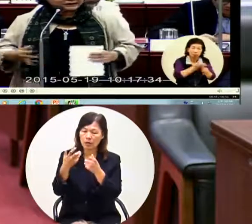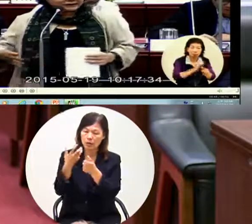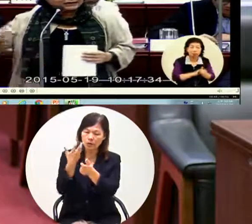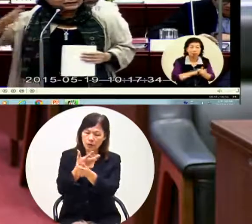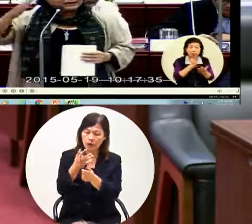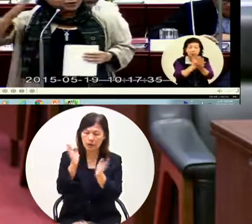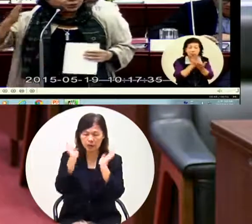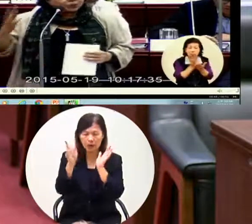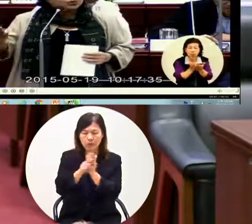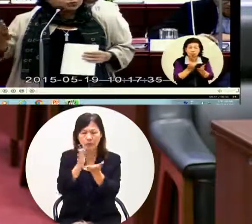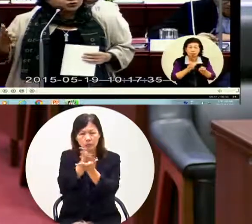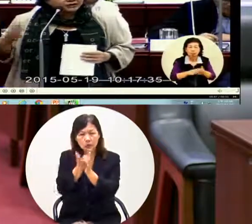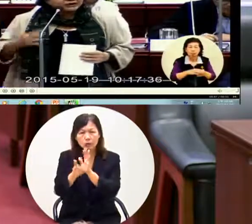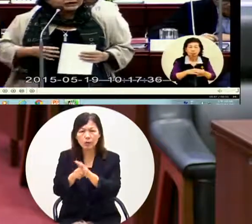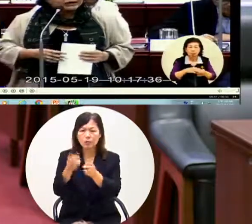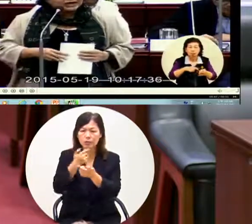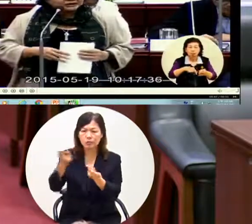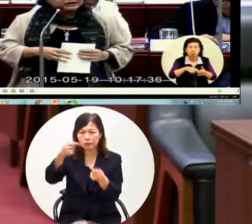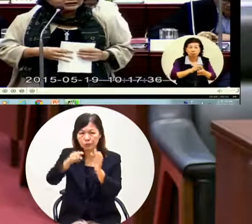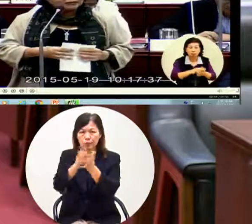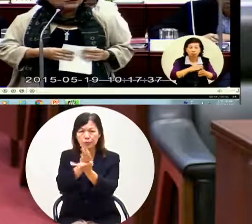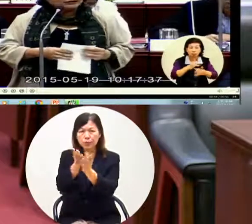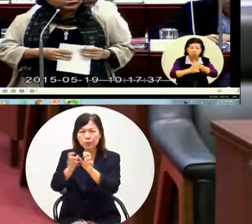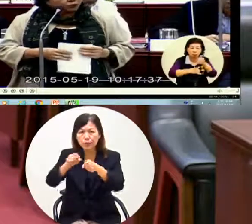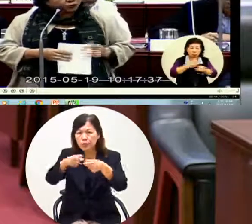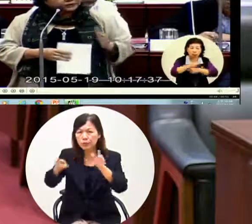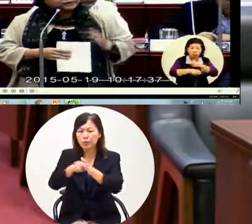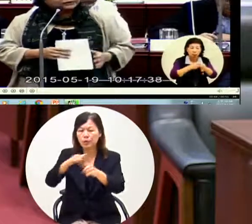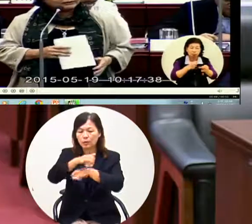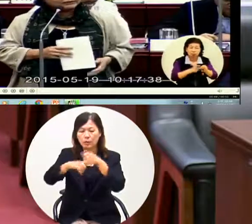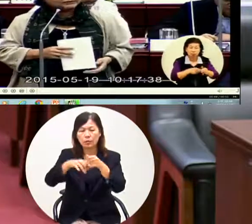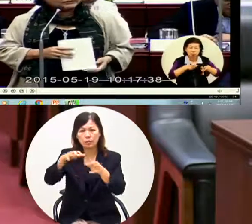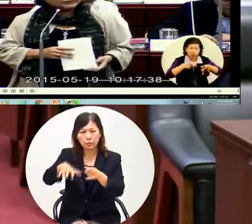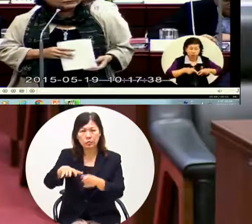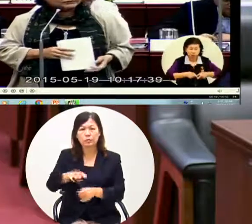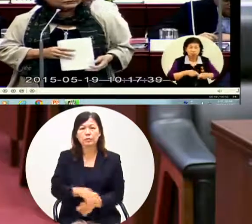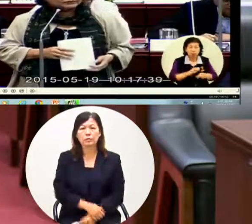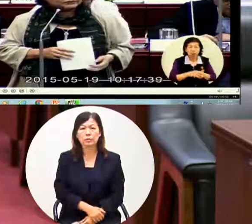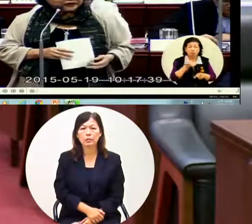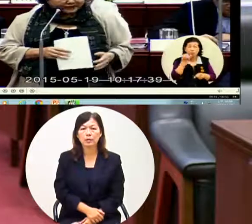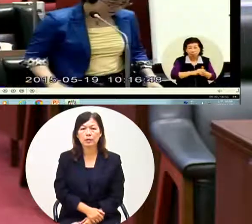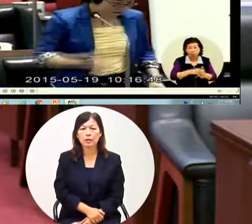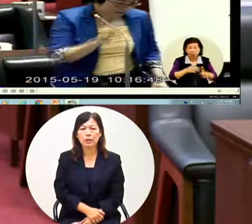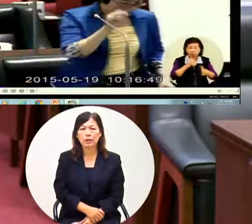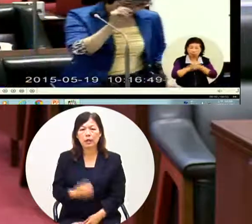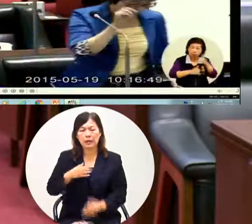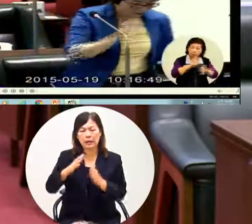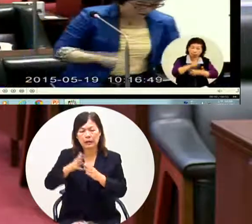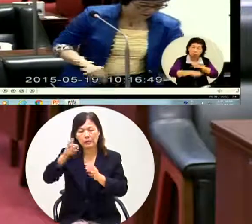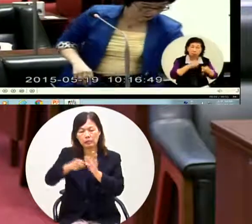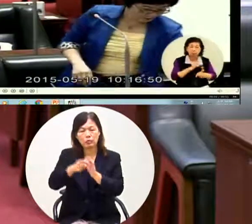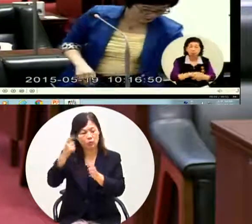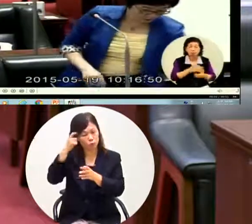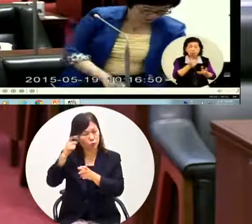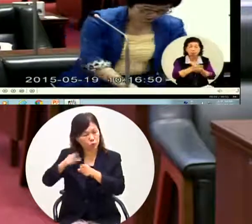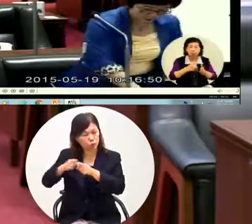元的一个活动中心。 市长， 这个部分 其实我们也可以来设计多元啊。 市长回答，